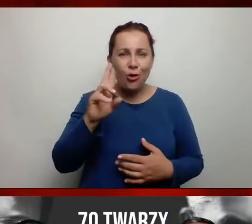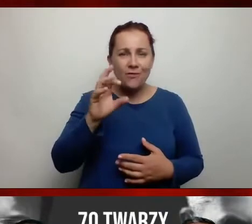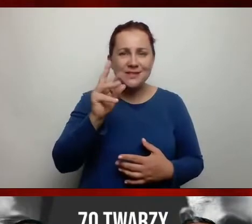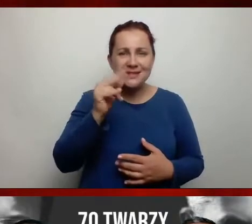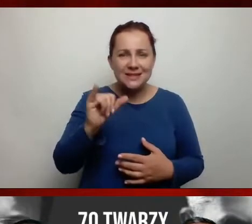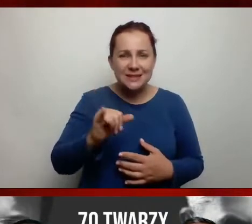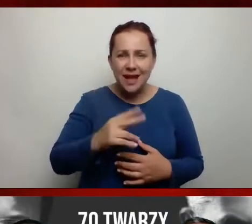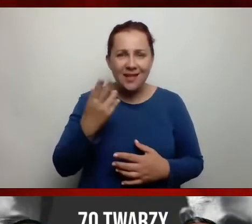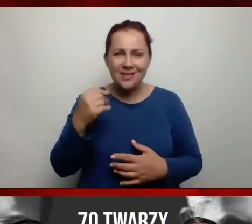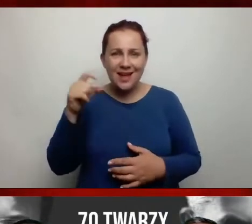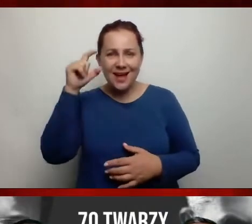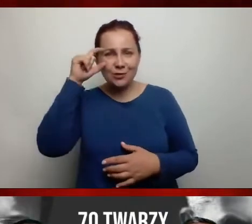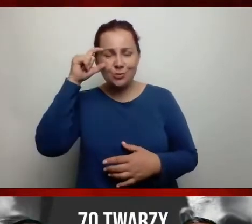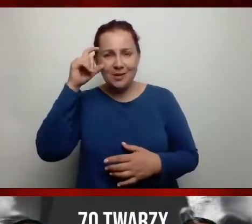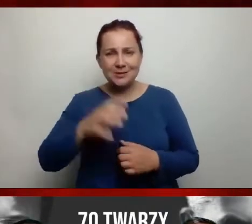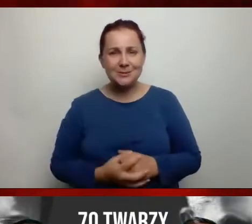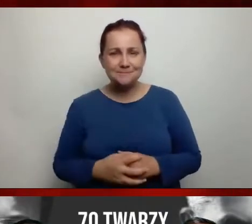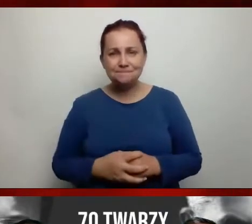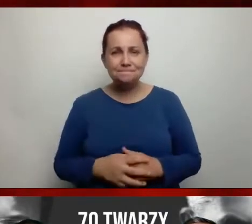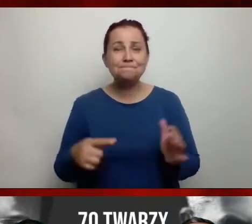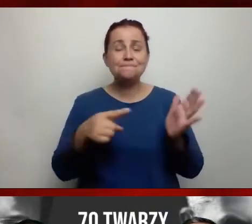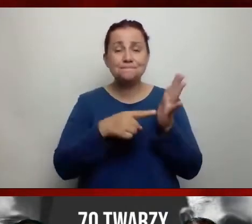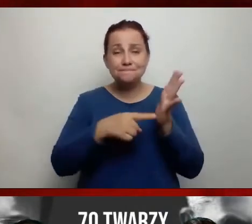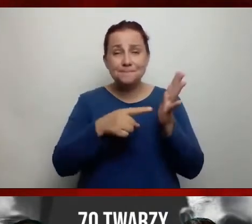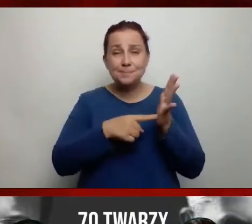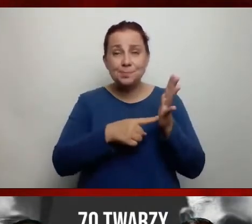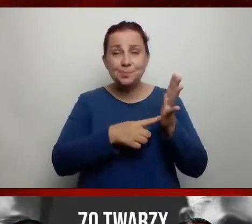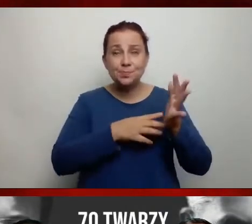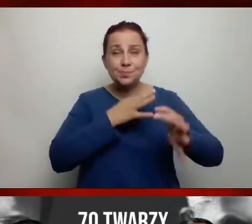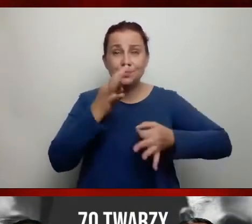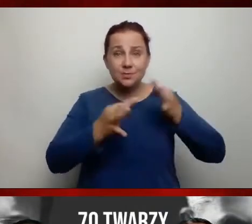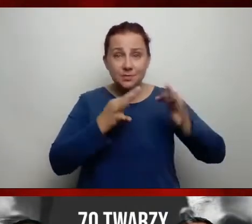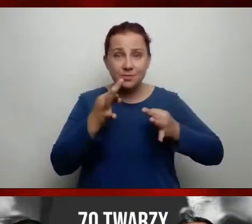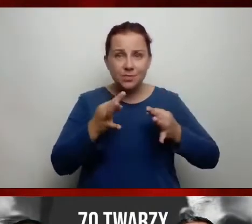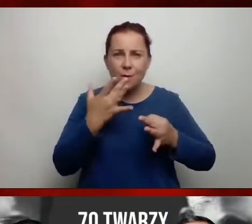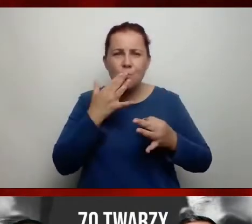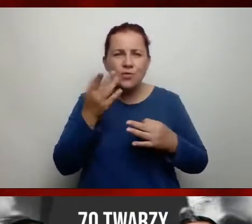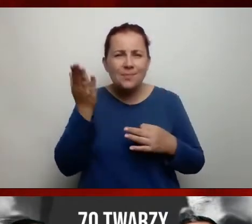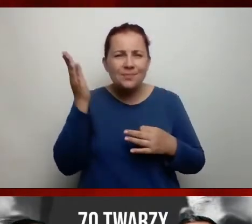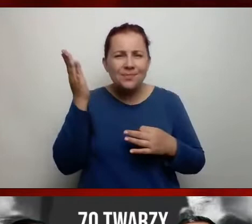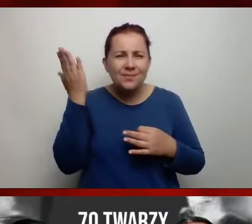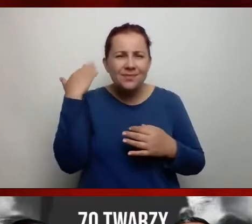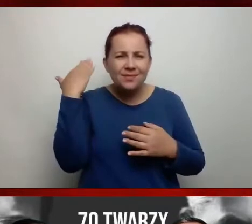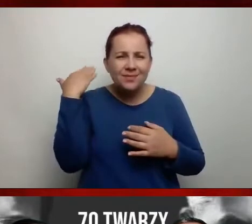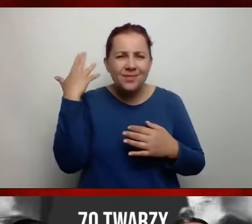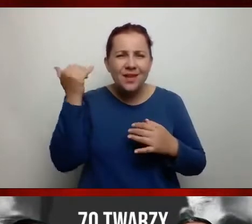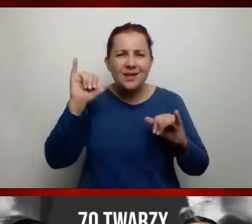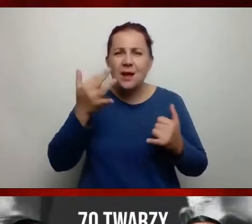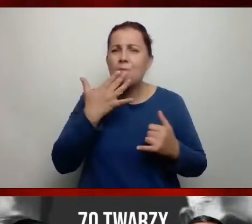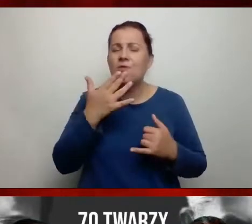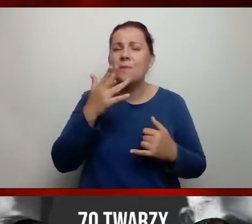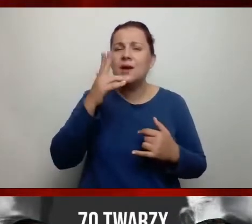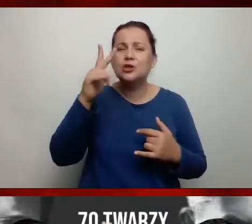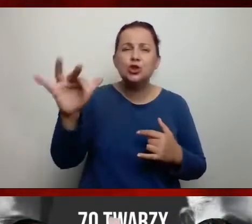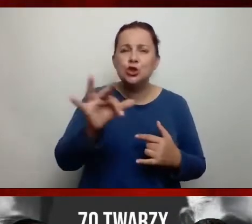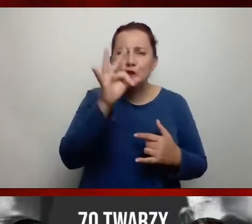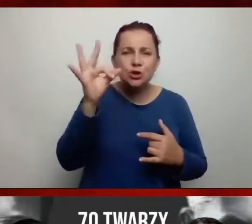nie Jacka Kaczmarskiego. I ten właśnie utwór, o nim mówiłem, kiedy wspominałem Krzysztofa Bagorskiego,